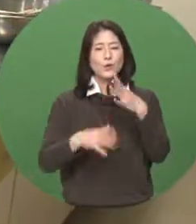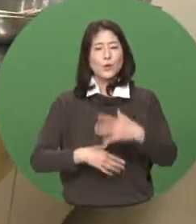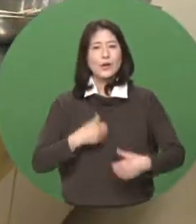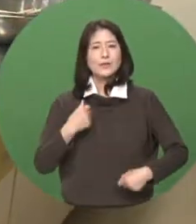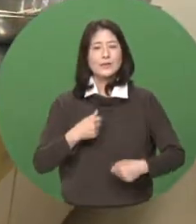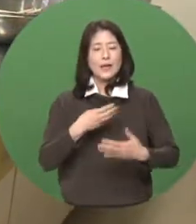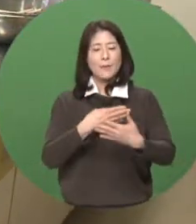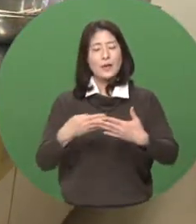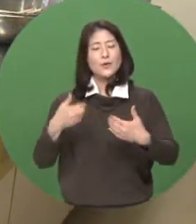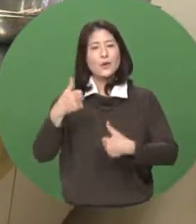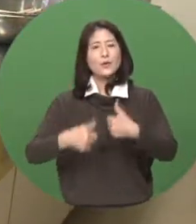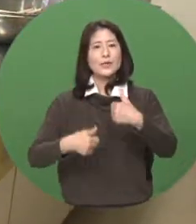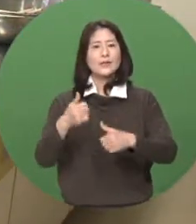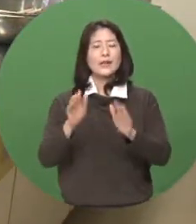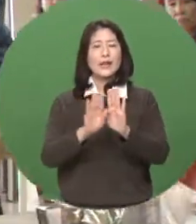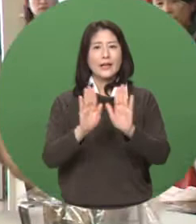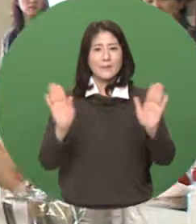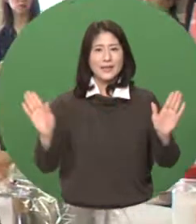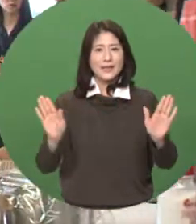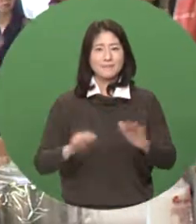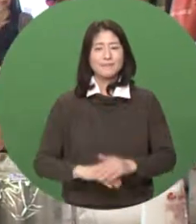ューコンテストを行いました。